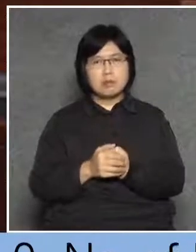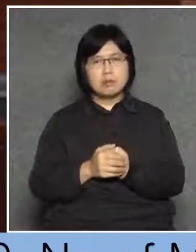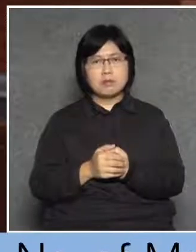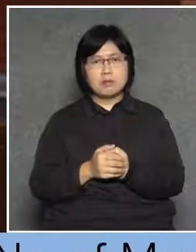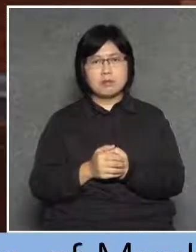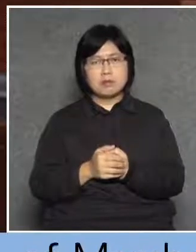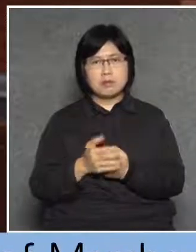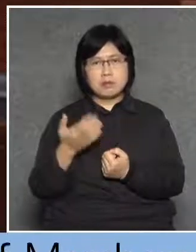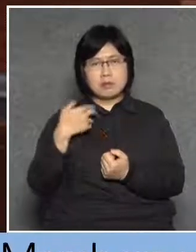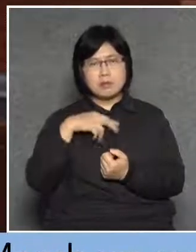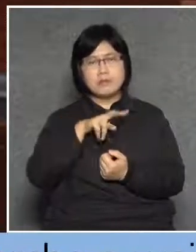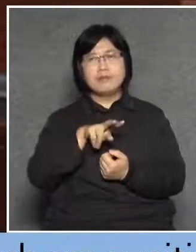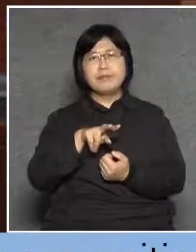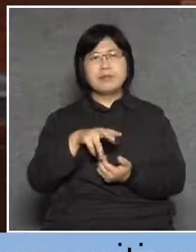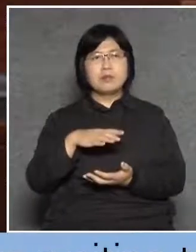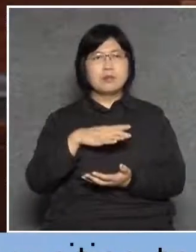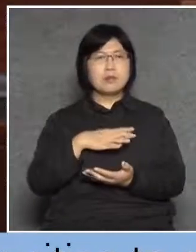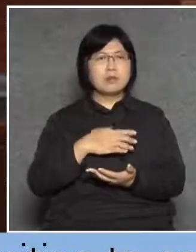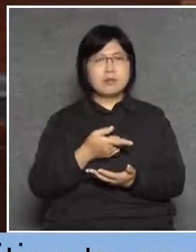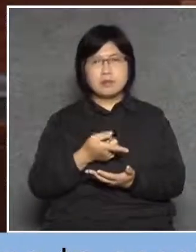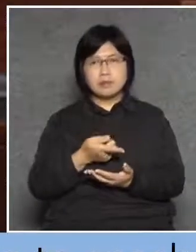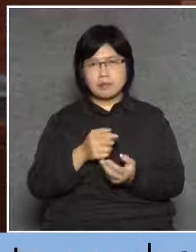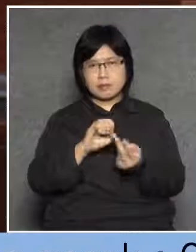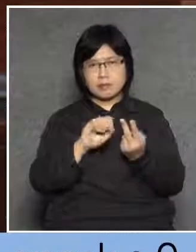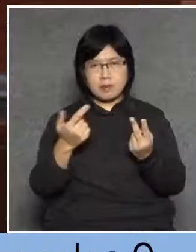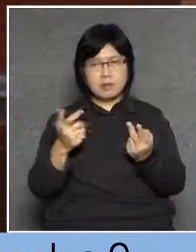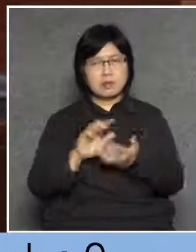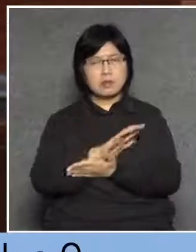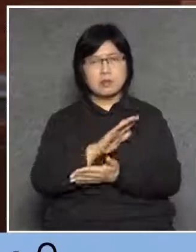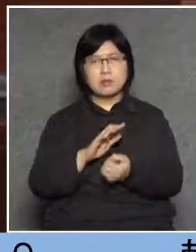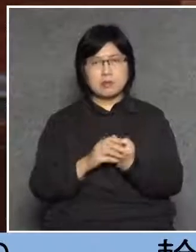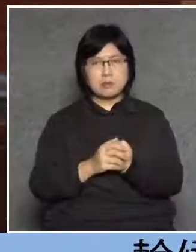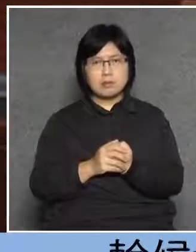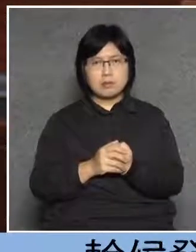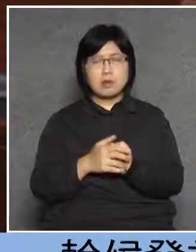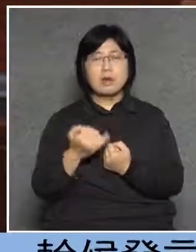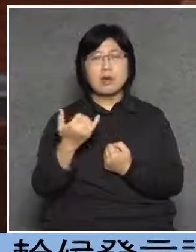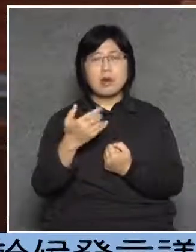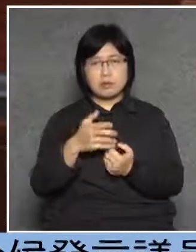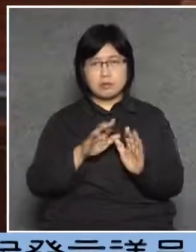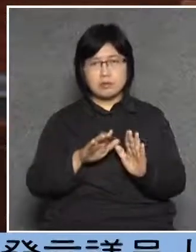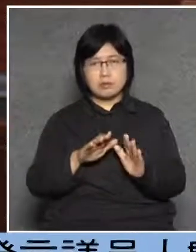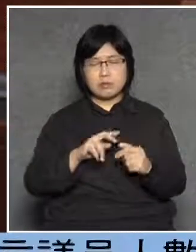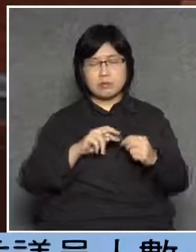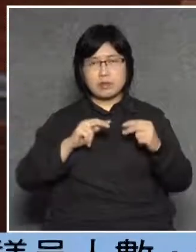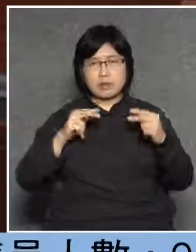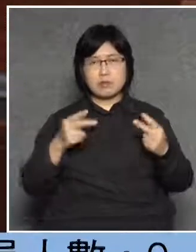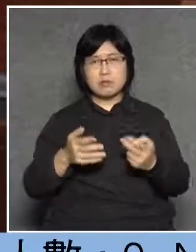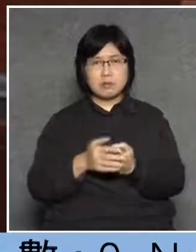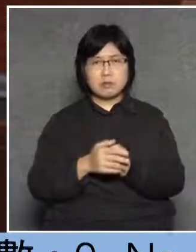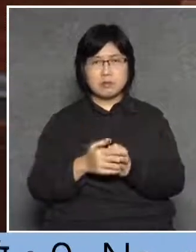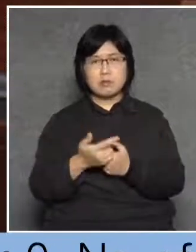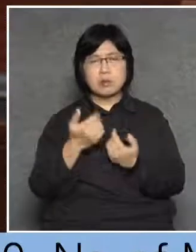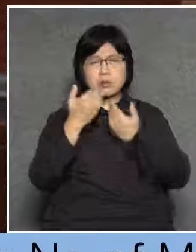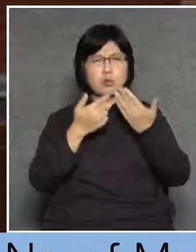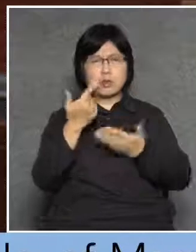当时见到这样的情况。到了2008年，是吧，自从服务推展之后，很多投诉，